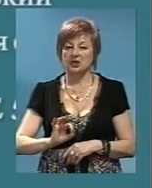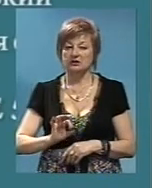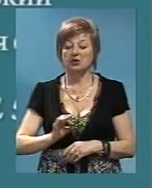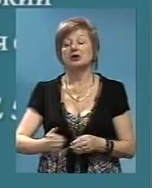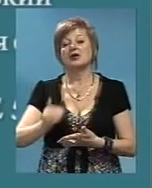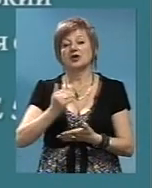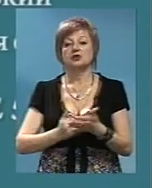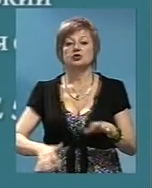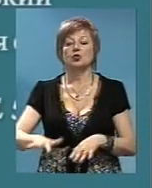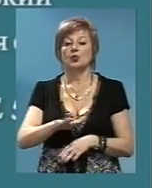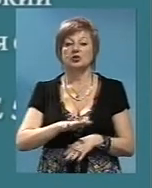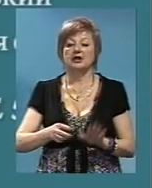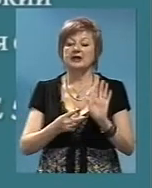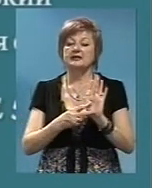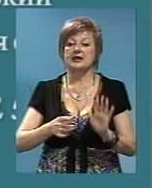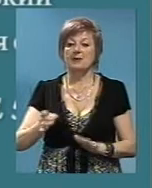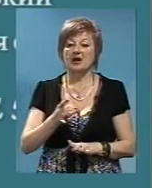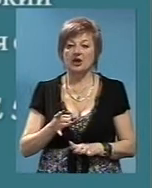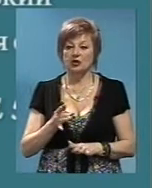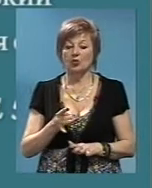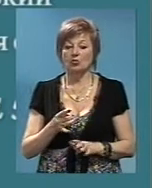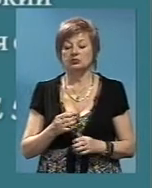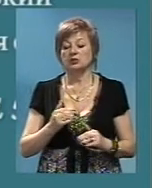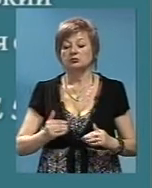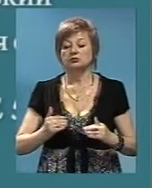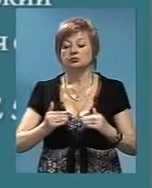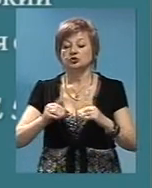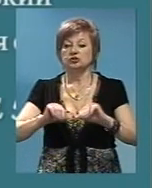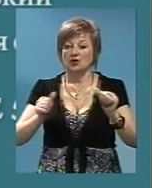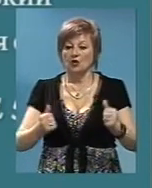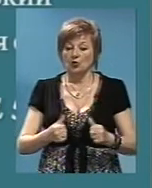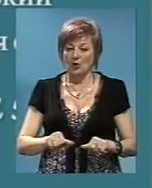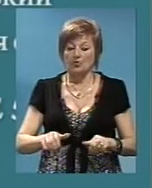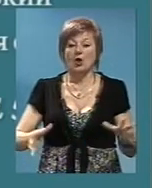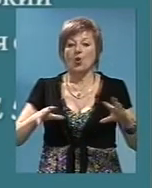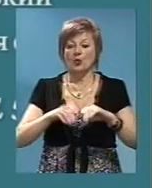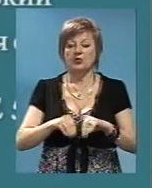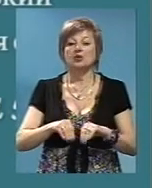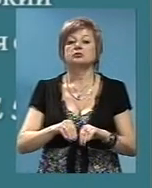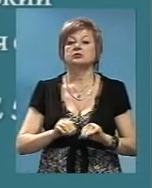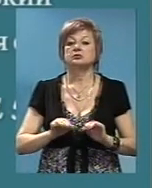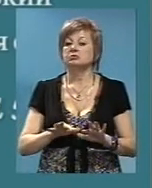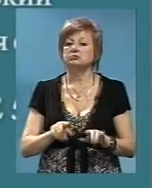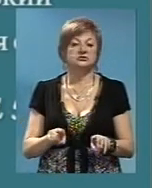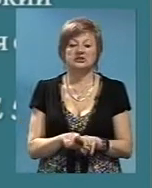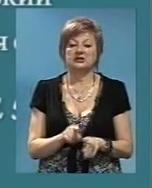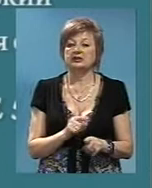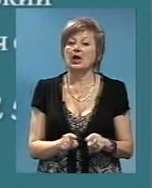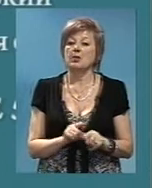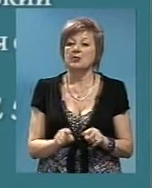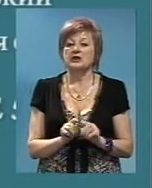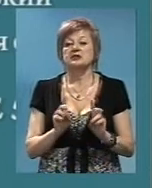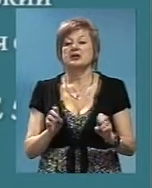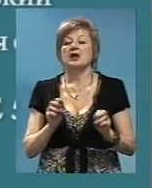решті території, а це 7 районів, процес формування об'єднаних громад просувається не так швидко,